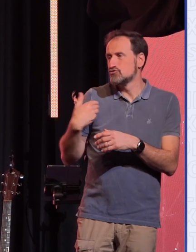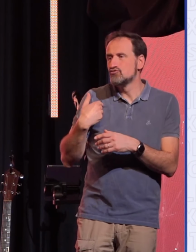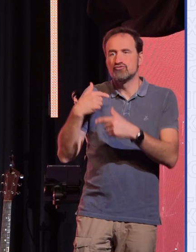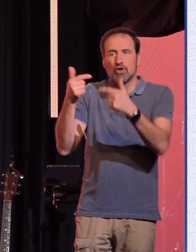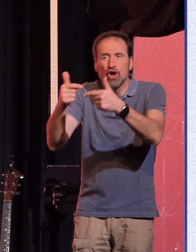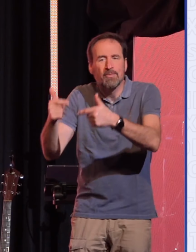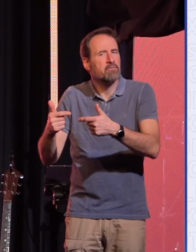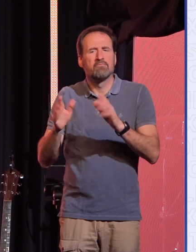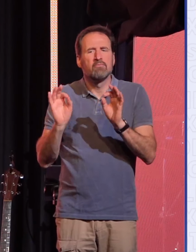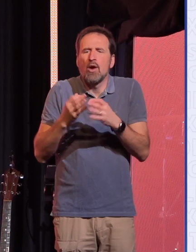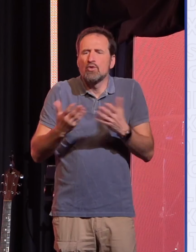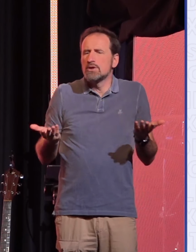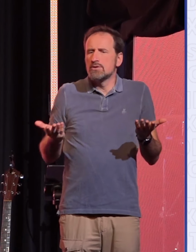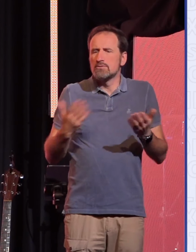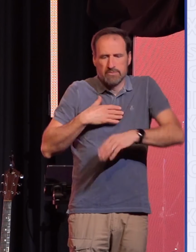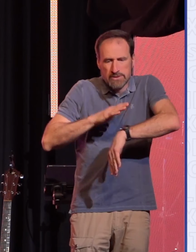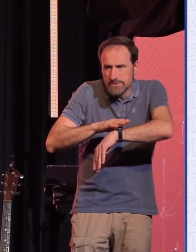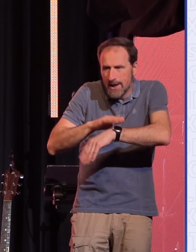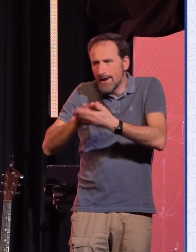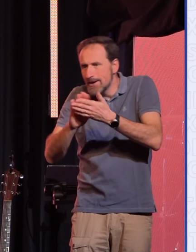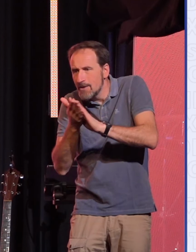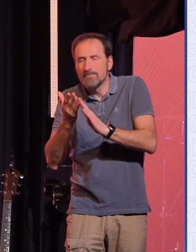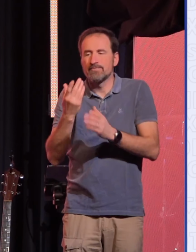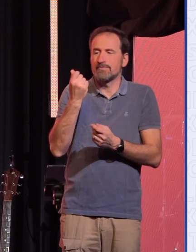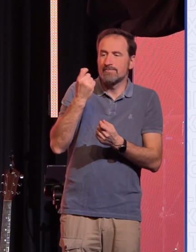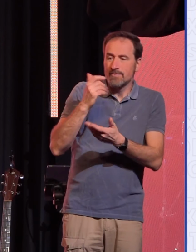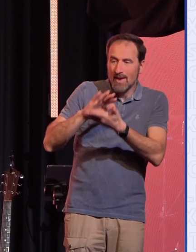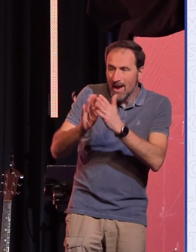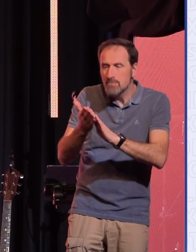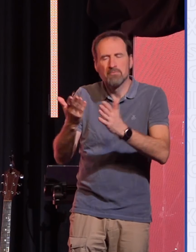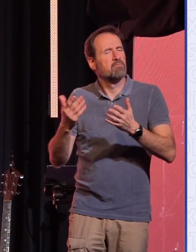mit deinen Zeiten absprechen, du musst dich nicht mit deinen Finanzen absprechen.